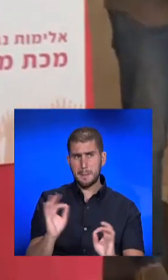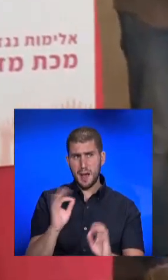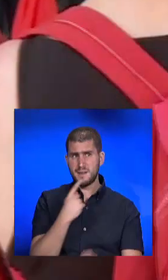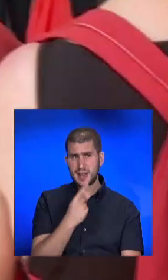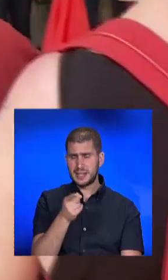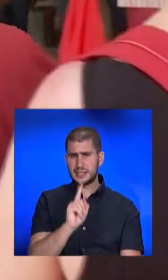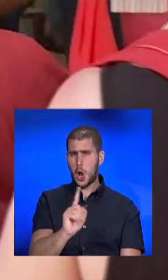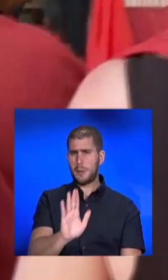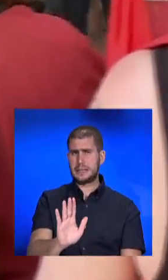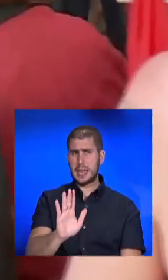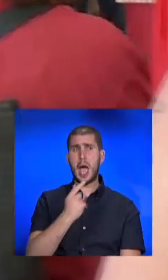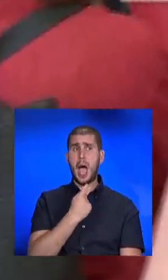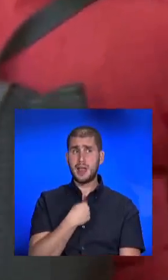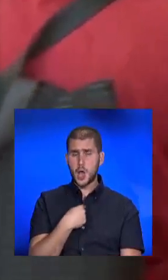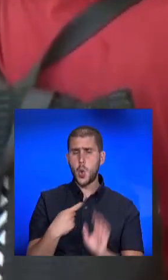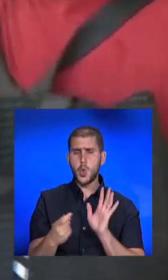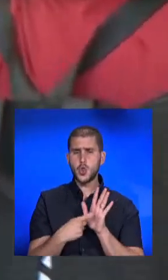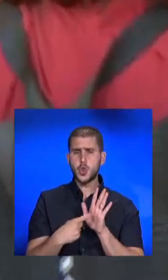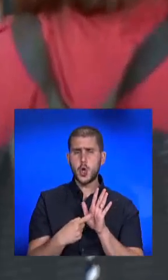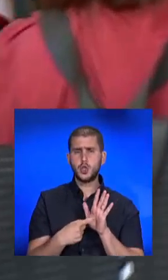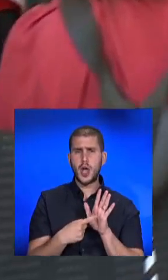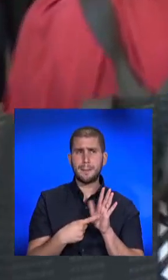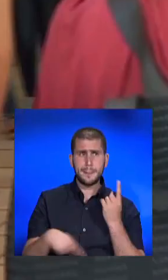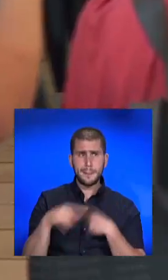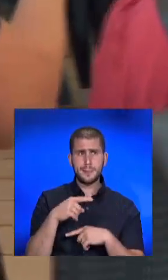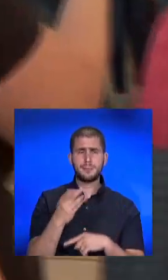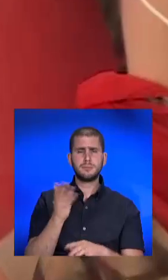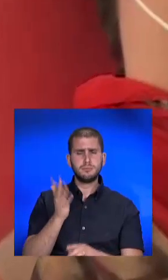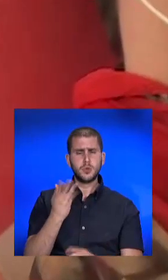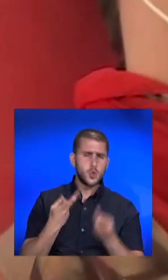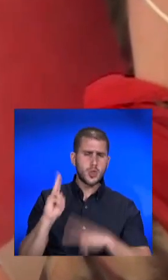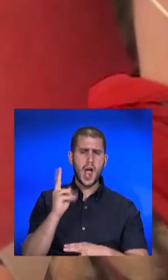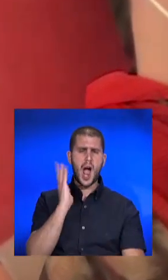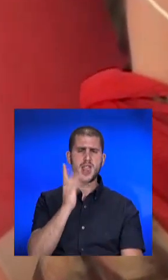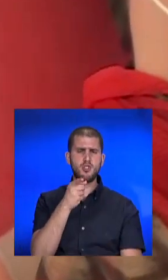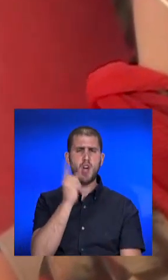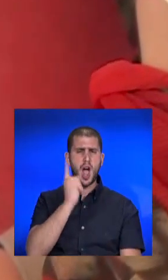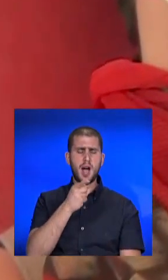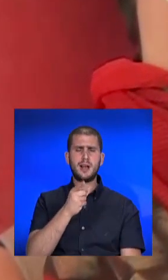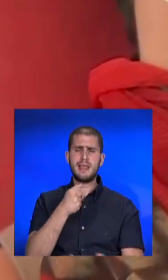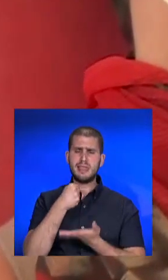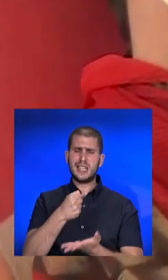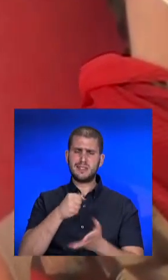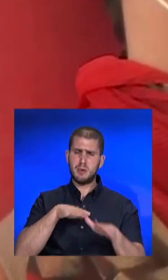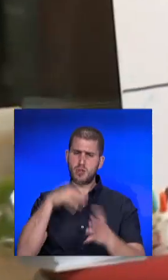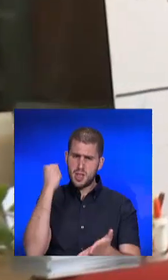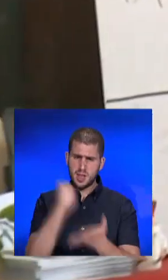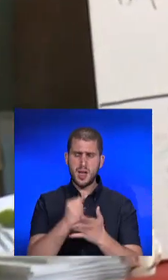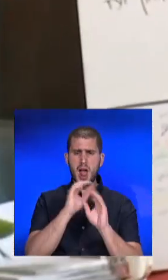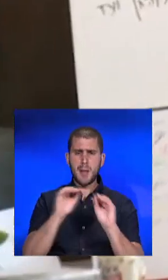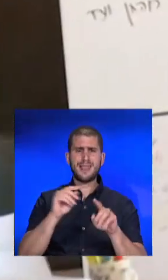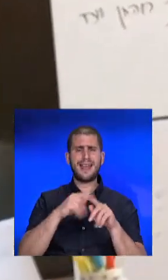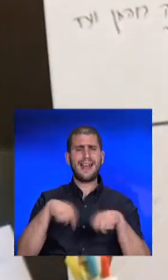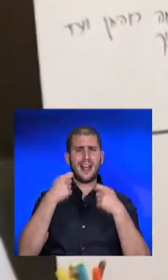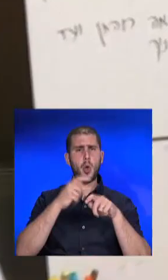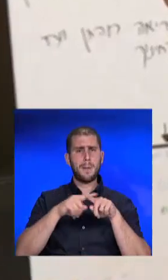לא בסדר. אז אנחנו דורשים ודורשות להחמיר בענישה, להעביר תקציבים ממשלתיים, ללמד חינוך מגדרי ומיניות